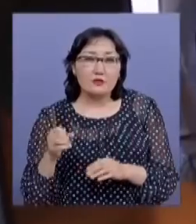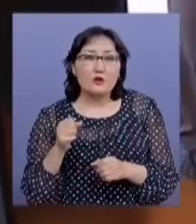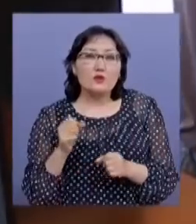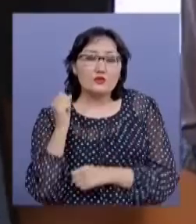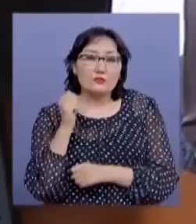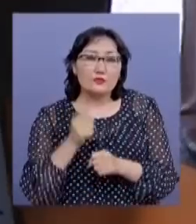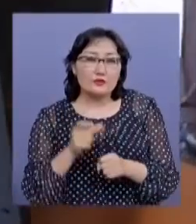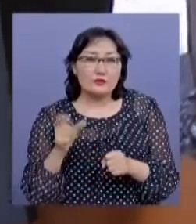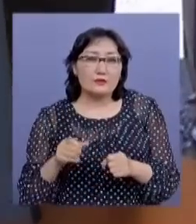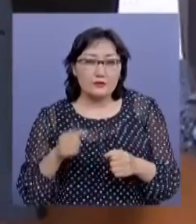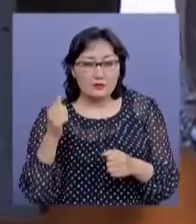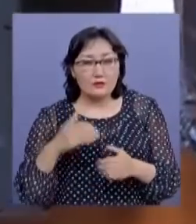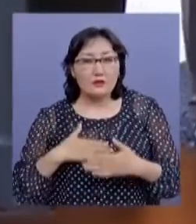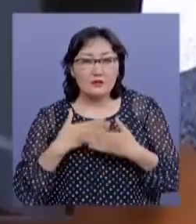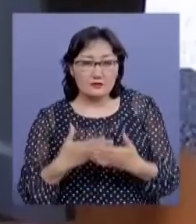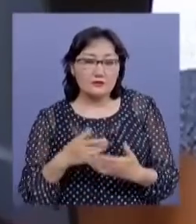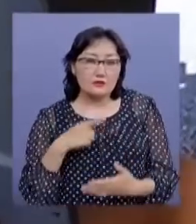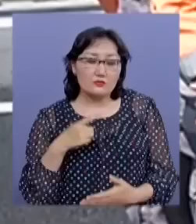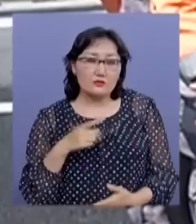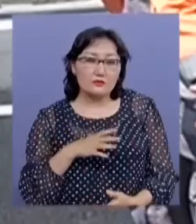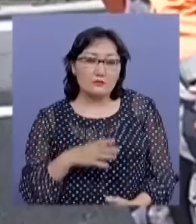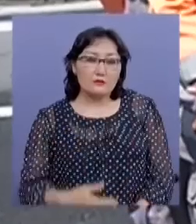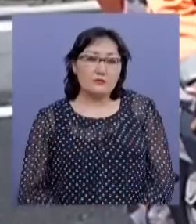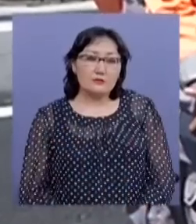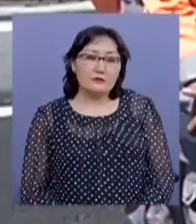жұмысшыларға алғыстарын жаудырды.